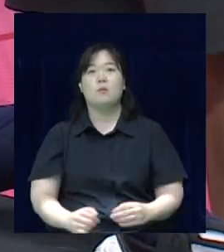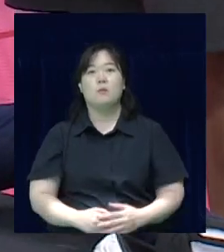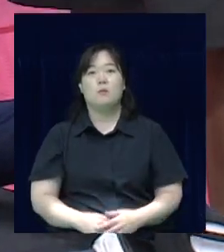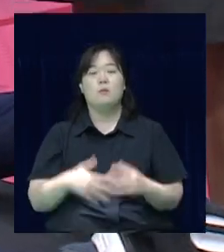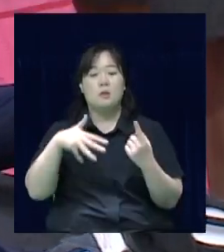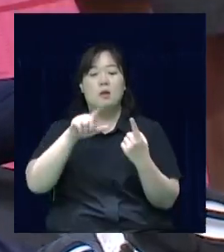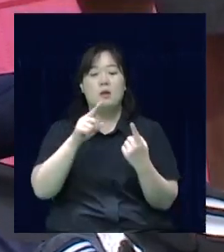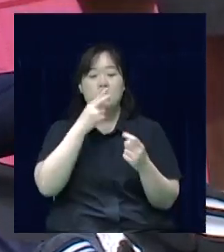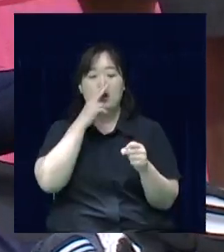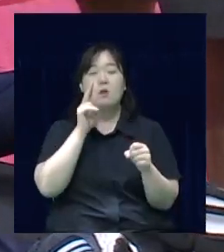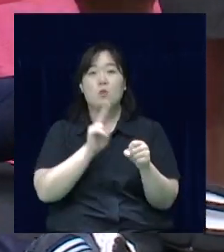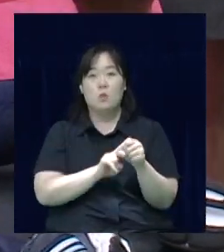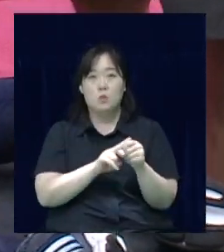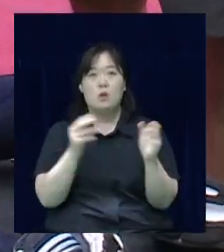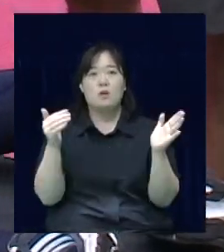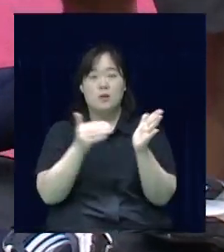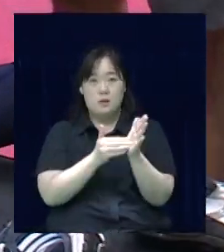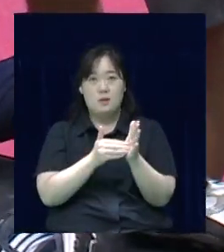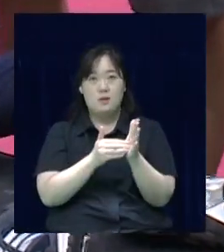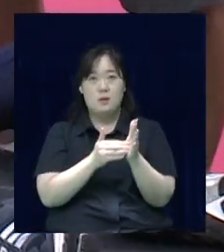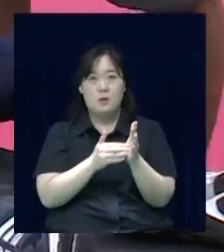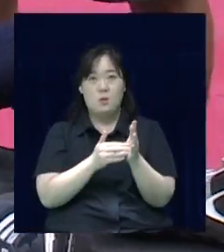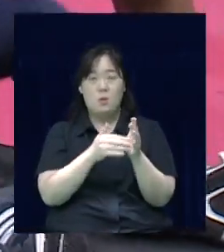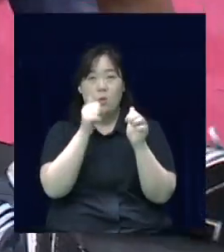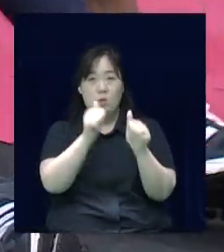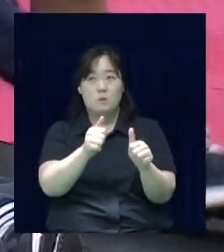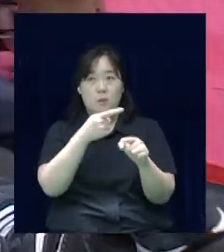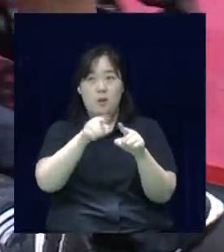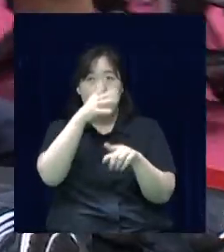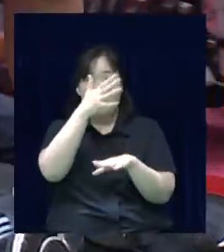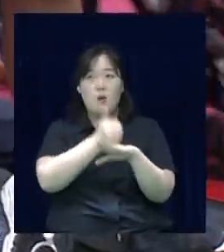1차 시도 일단 마무리를 지었고요. 심판 판정